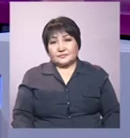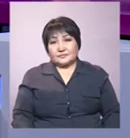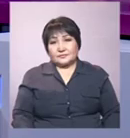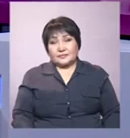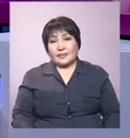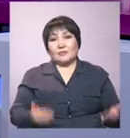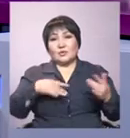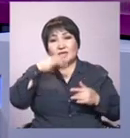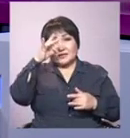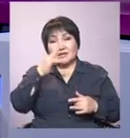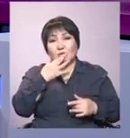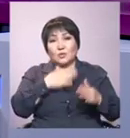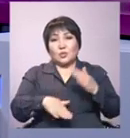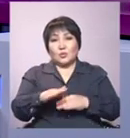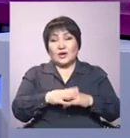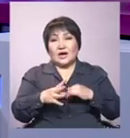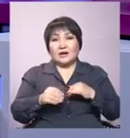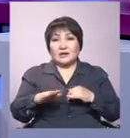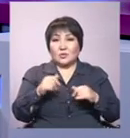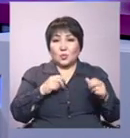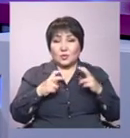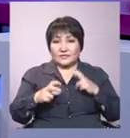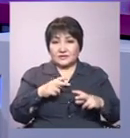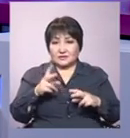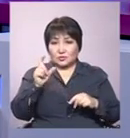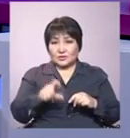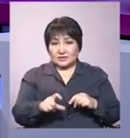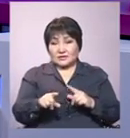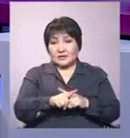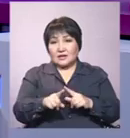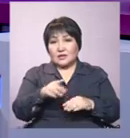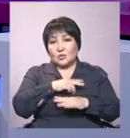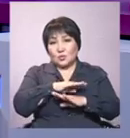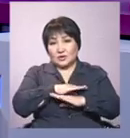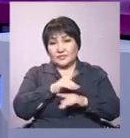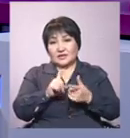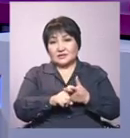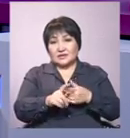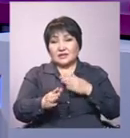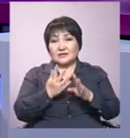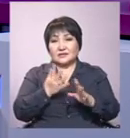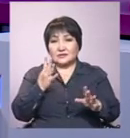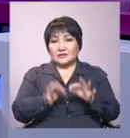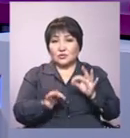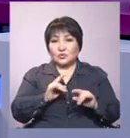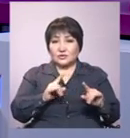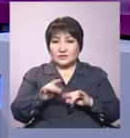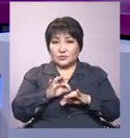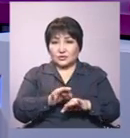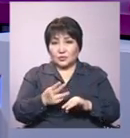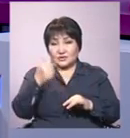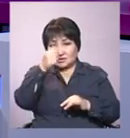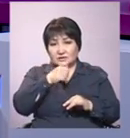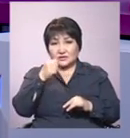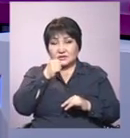Бүгін Қазақ ұлттық аграрлық университетінің студенті Дидар Болысбектің өліміне қатысты кезекті сот отырысы өтті. Осы жылы